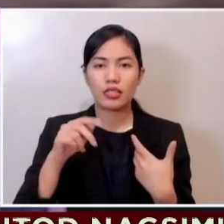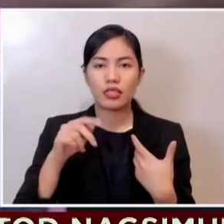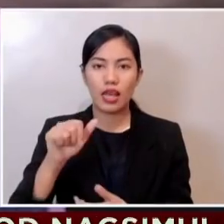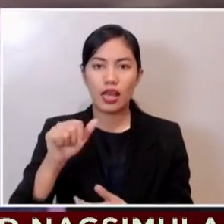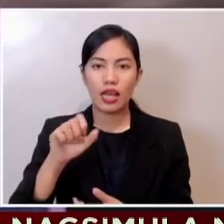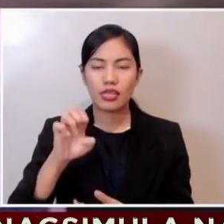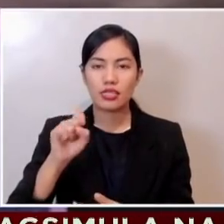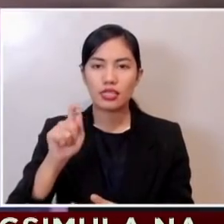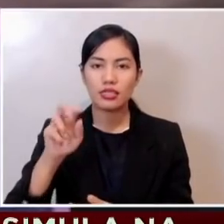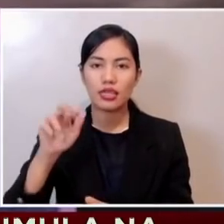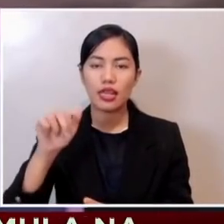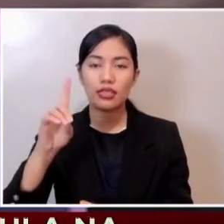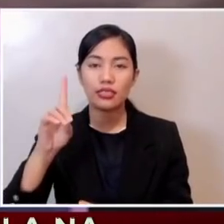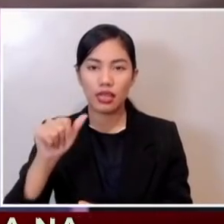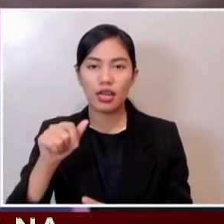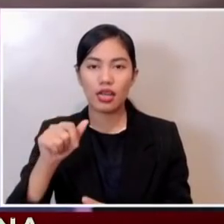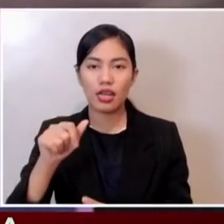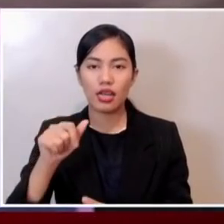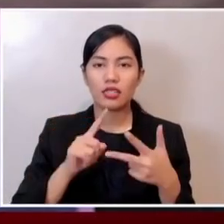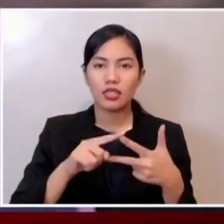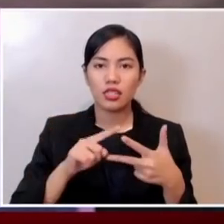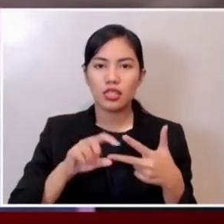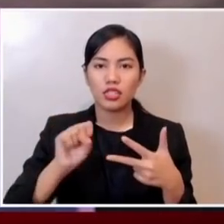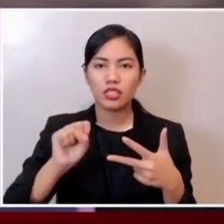party list.